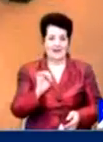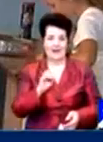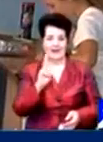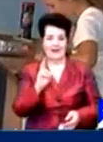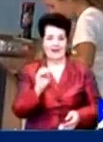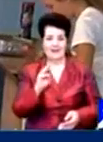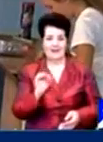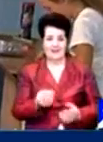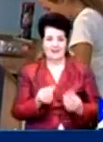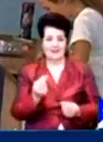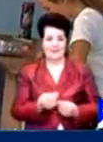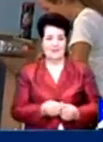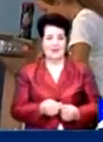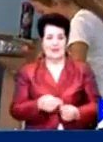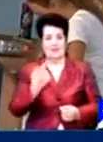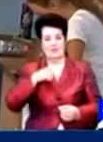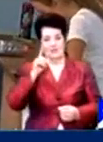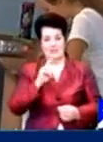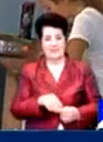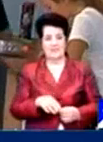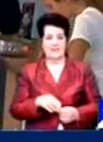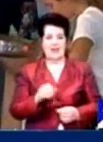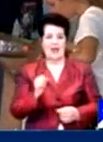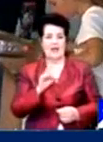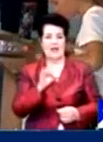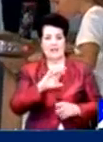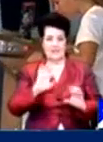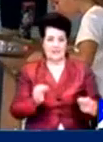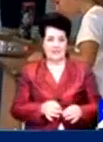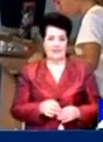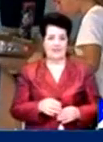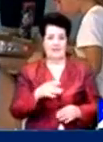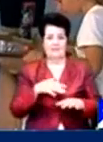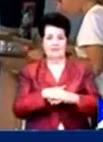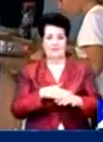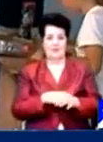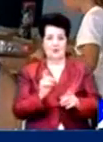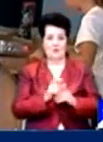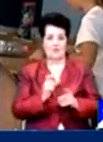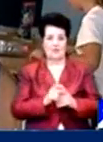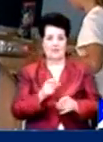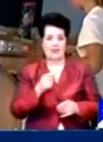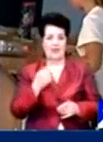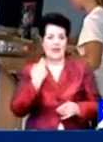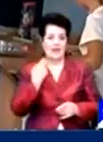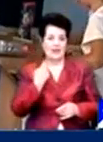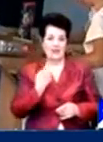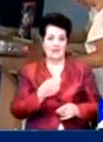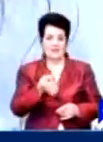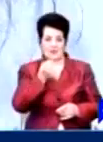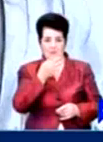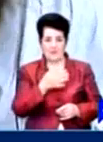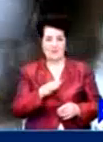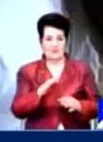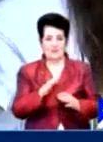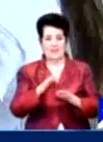la științe, artă, matematică, învățăm și cuvinte în engleză. Îmi place tabăra deoarece ne